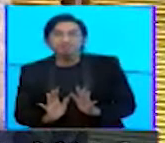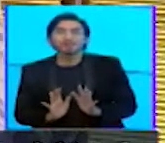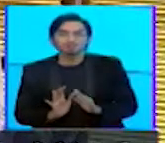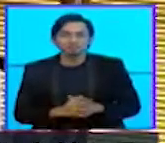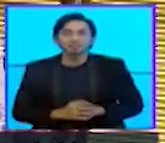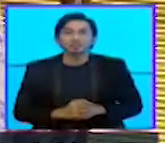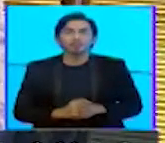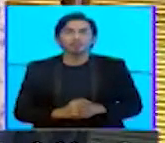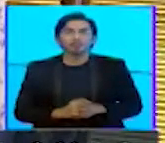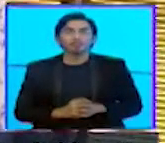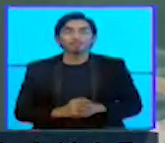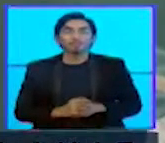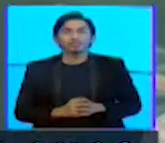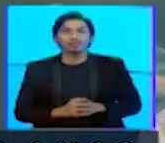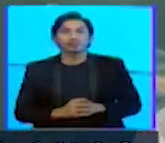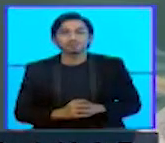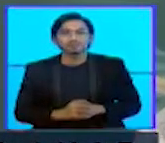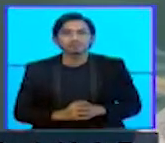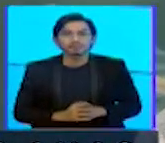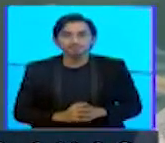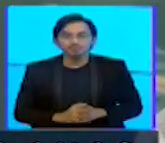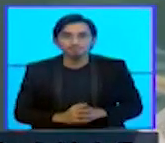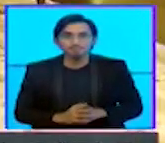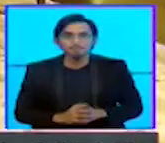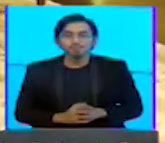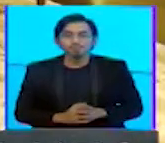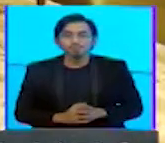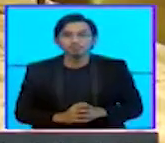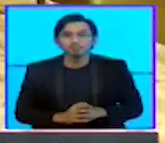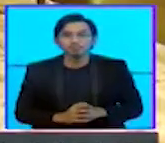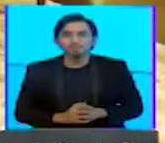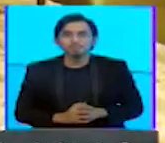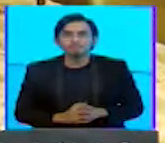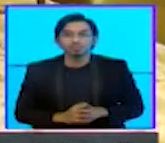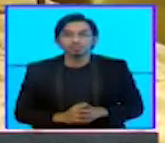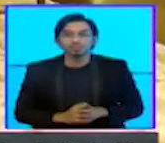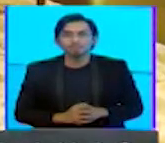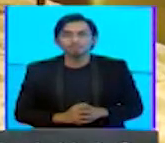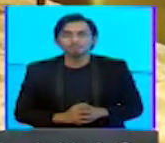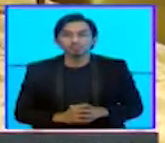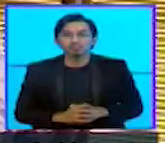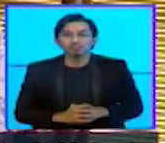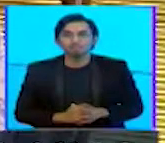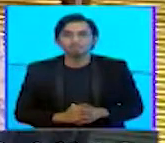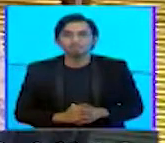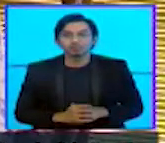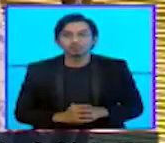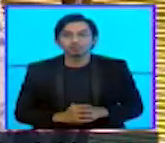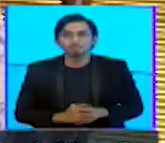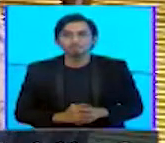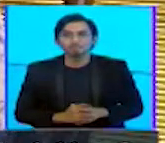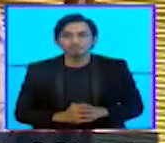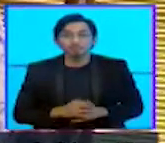banget ya. Nah, Bang Sandi dan Mpok Nur, ini kan biasanya Lebaran itu menjadi momen tempat